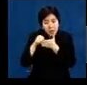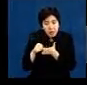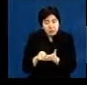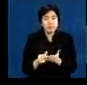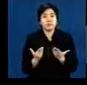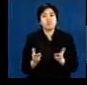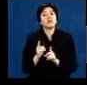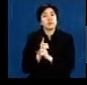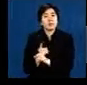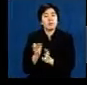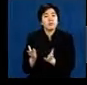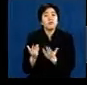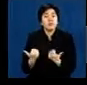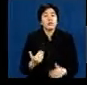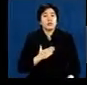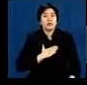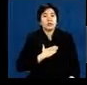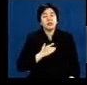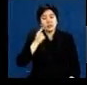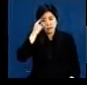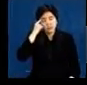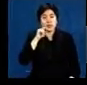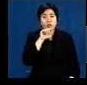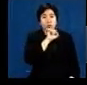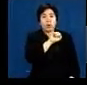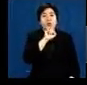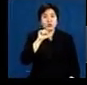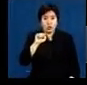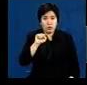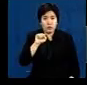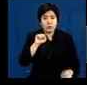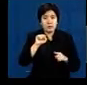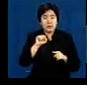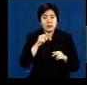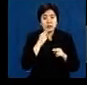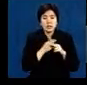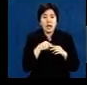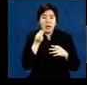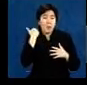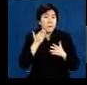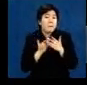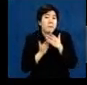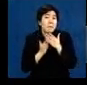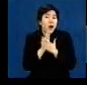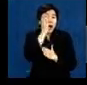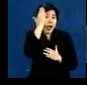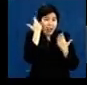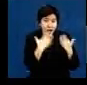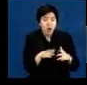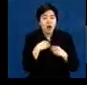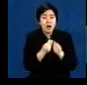ามฉันเชื่อว่าสมาชิกสภาผู้แทนราษฎรที่ลงคะแนนผ่านพระราชบัญญัติฉบับนั้นไป